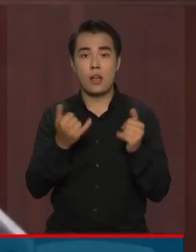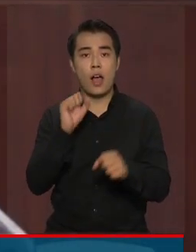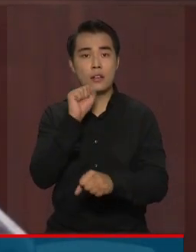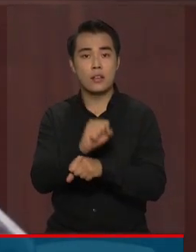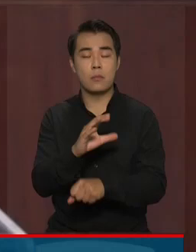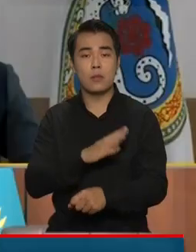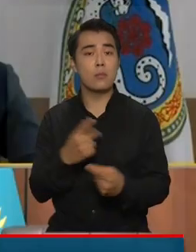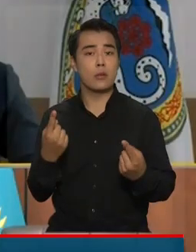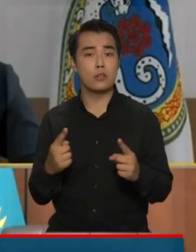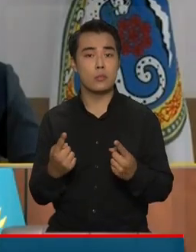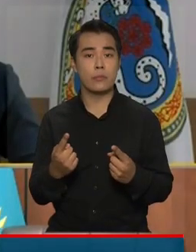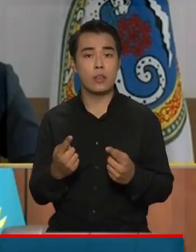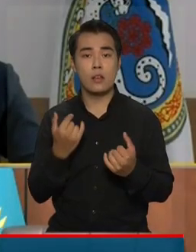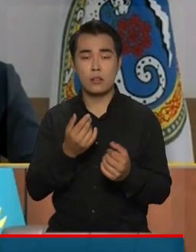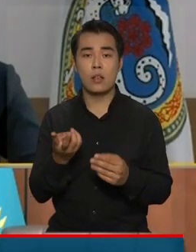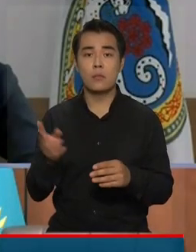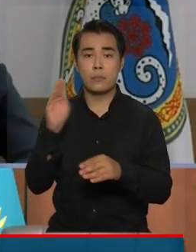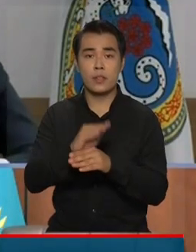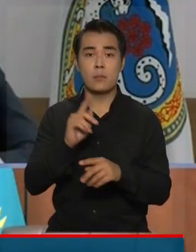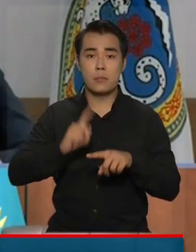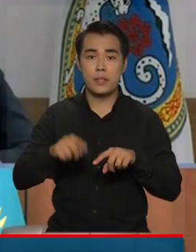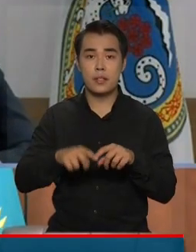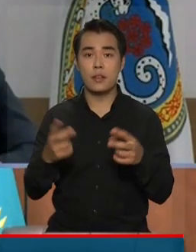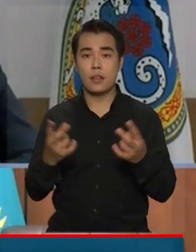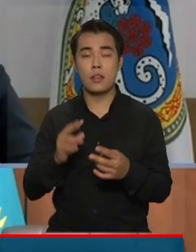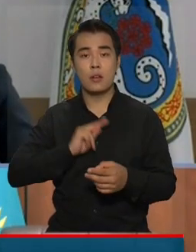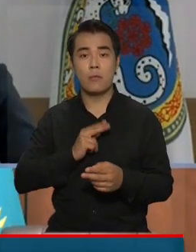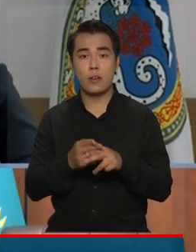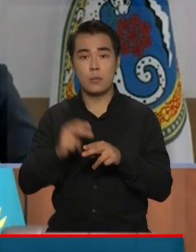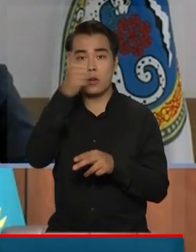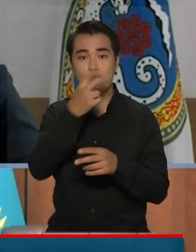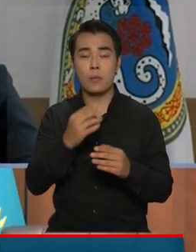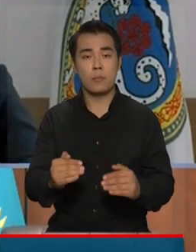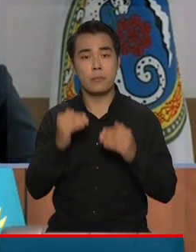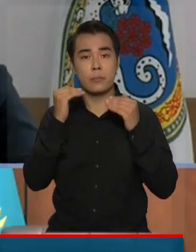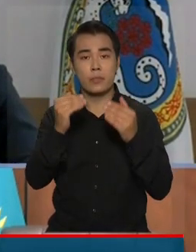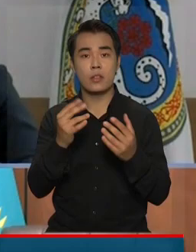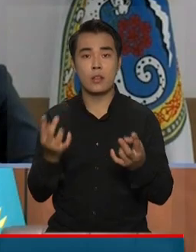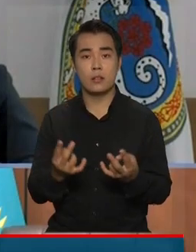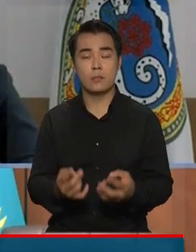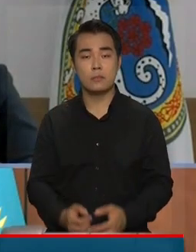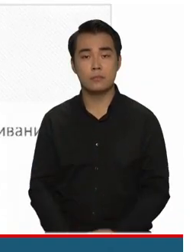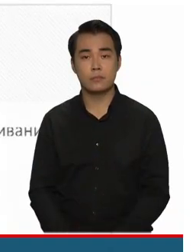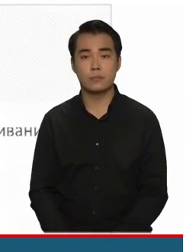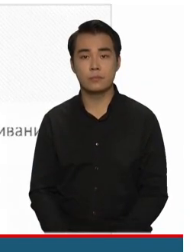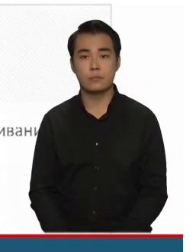приостановлен. Вводите их быстрее в эксплуатацию. В этом году надо результат показывать.